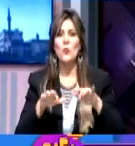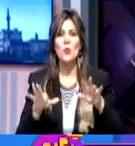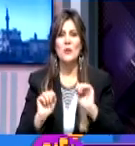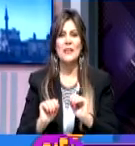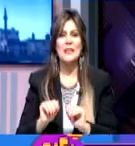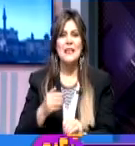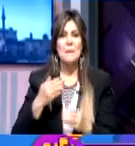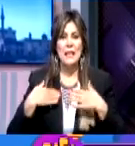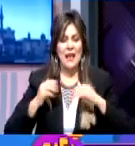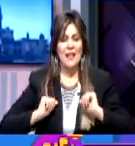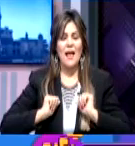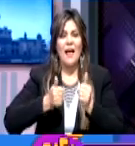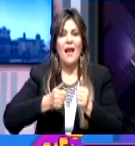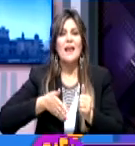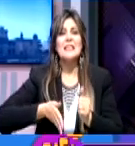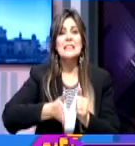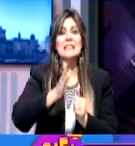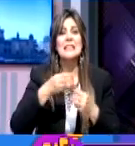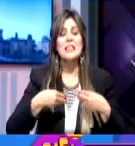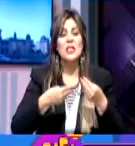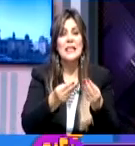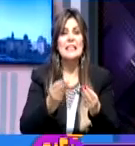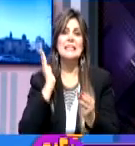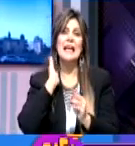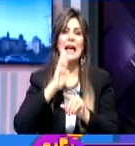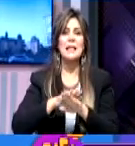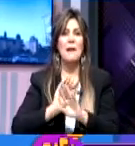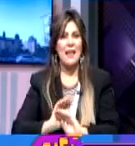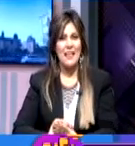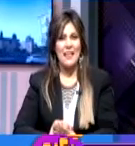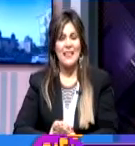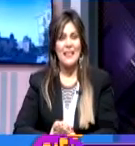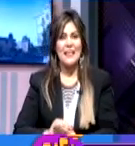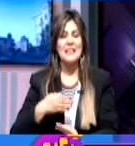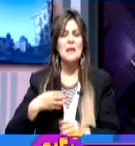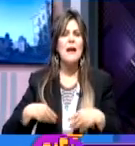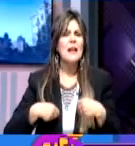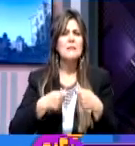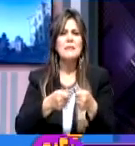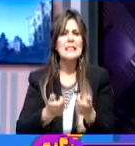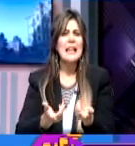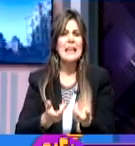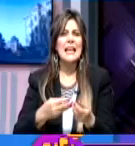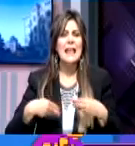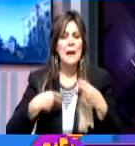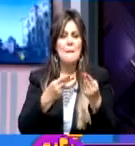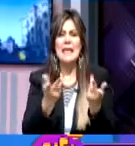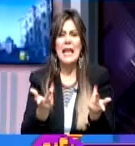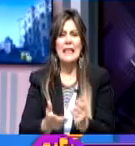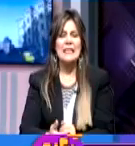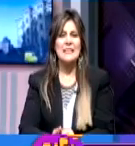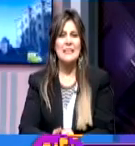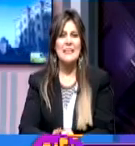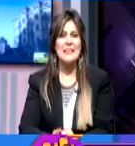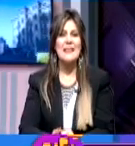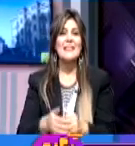ناتي اليك لكي نقدم لك الخدمه. طب اذا كان هو ياتي اليك من باب اولى، لا سيما ان ذوي